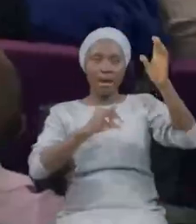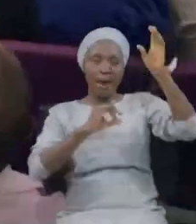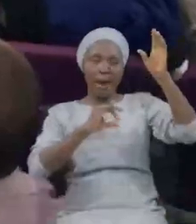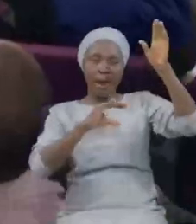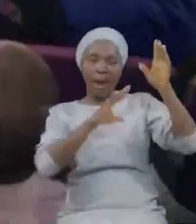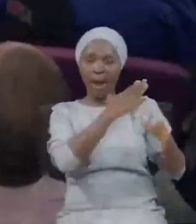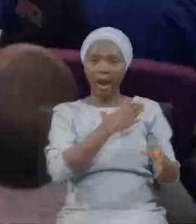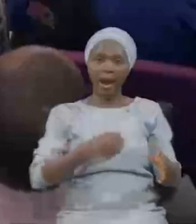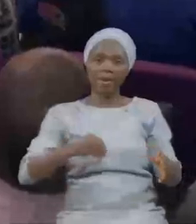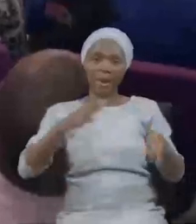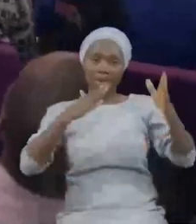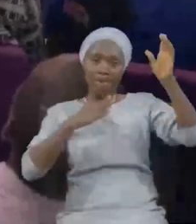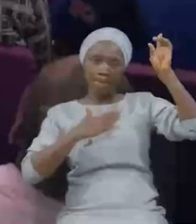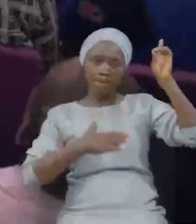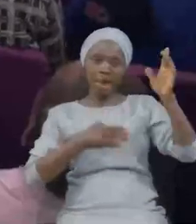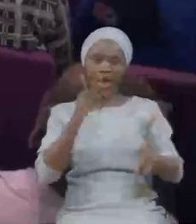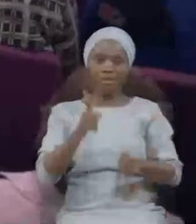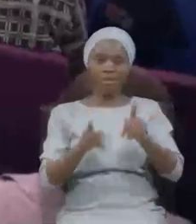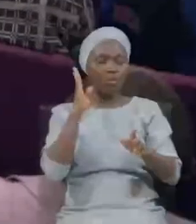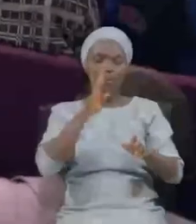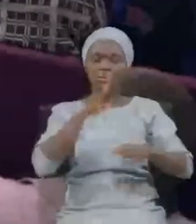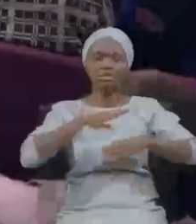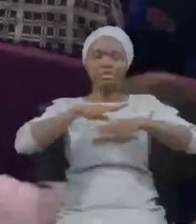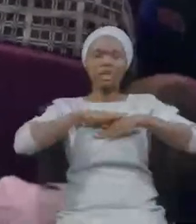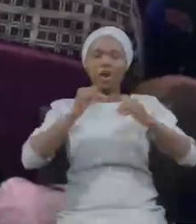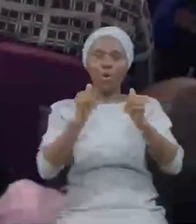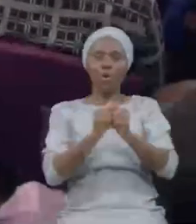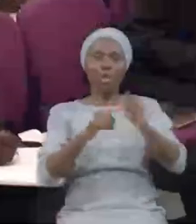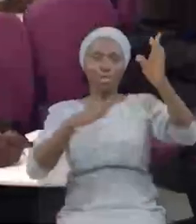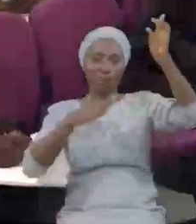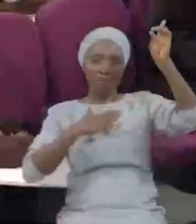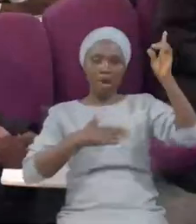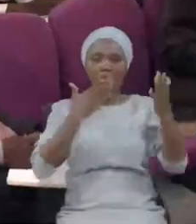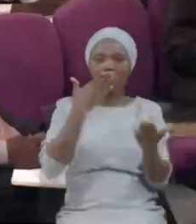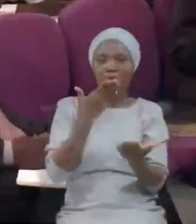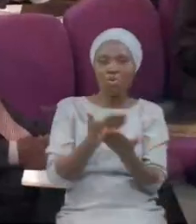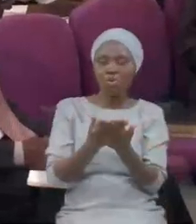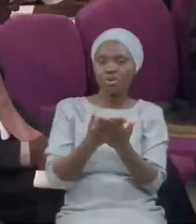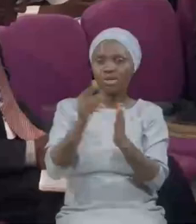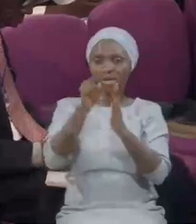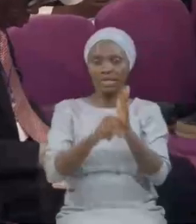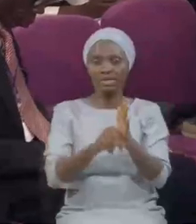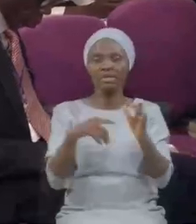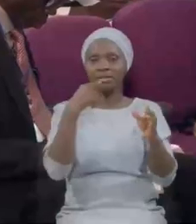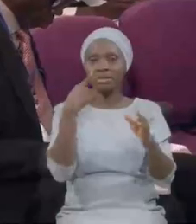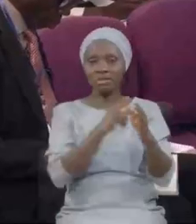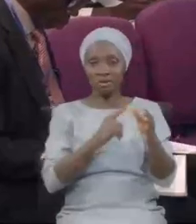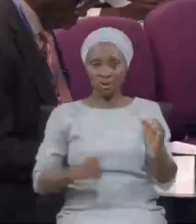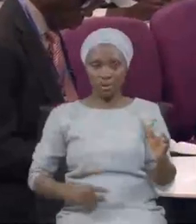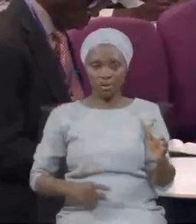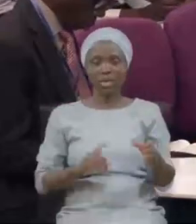rassasiera de mes biens, dit l'Éternel. Voilà le verset